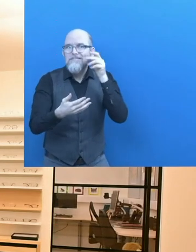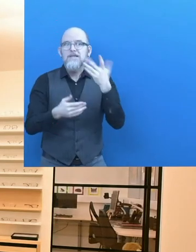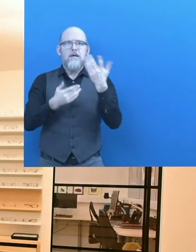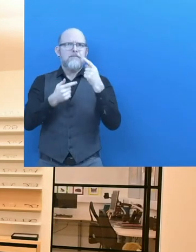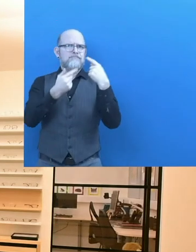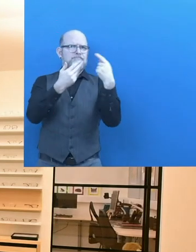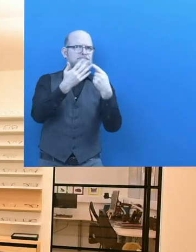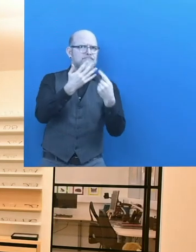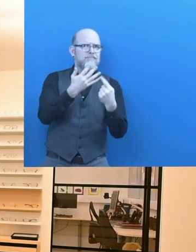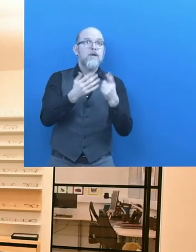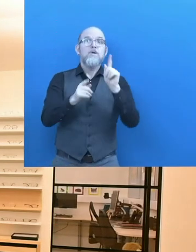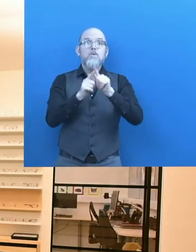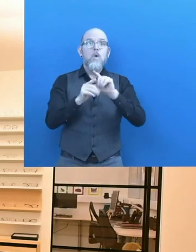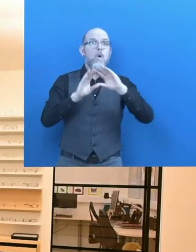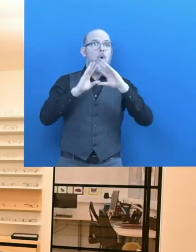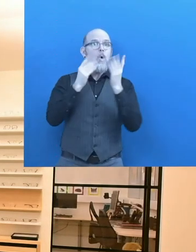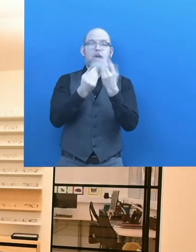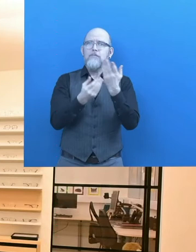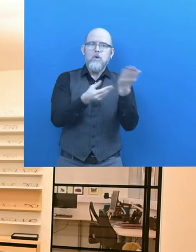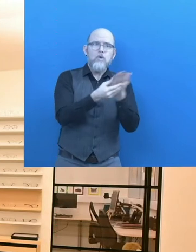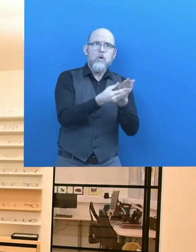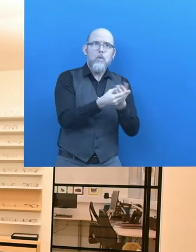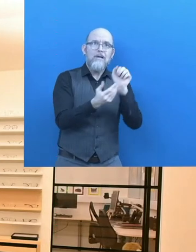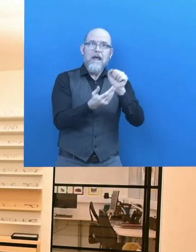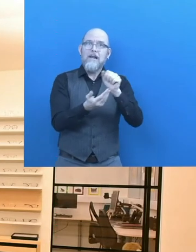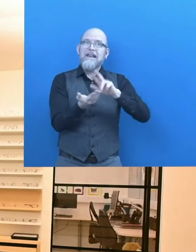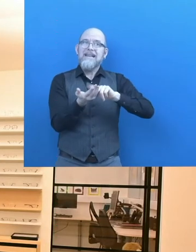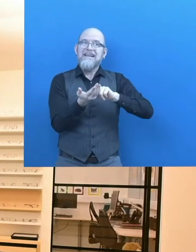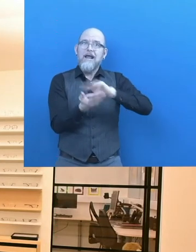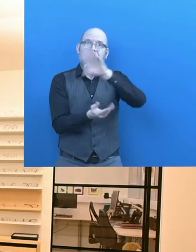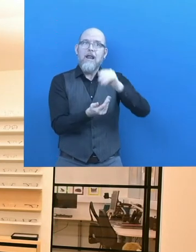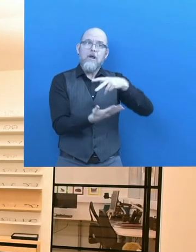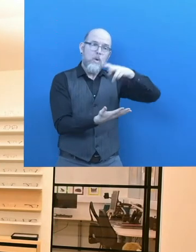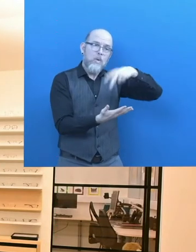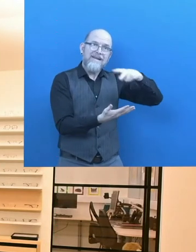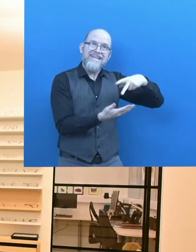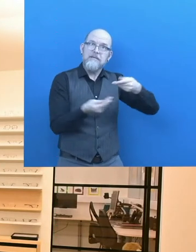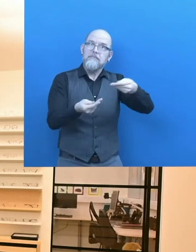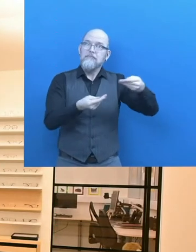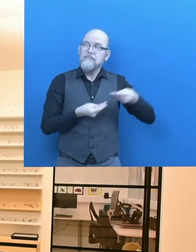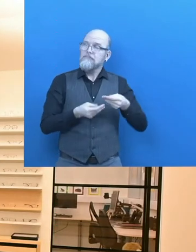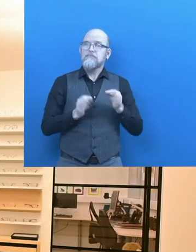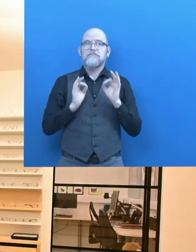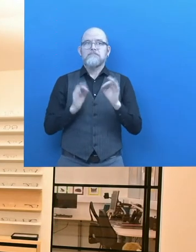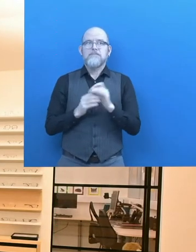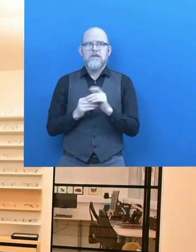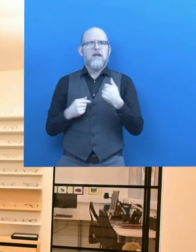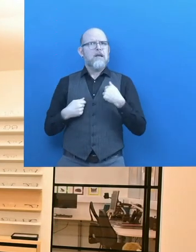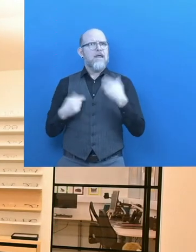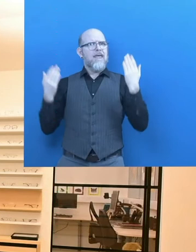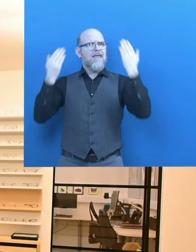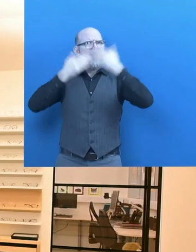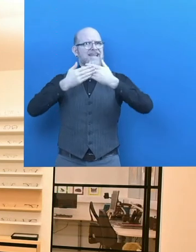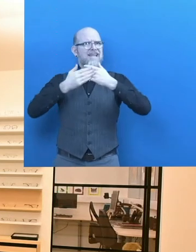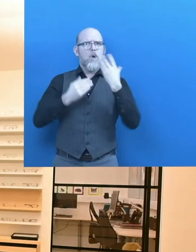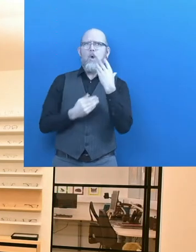alle meine digitalen und analogen Dokumente gut damit lesen kann. Im Alltag merke ich das vor allem dadurch, dass ich am Abend einfach heimkomme und nicht komplett